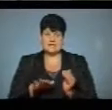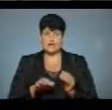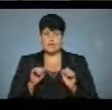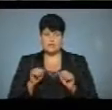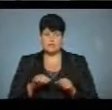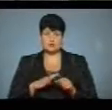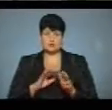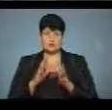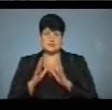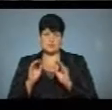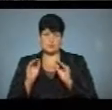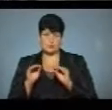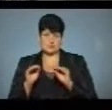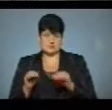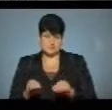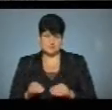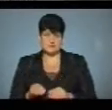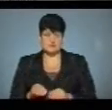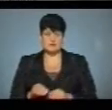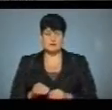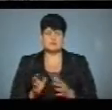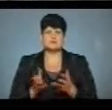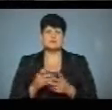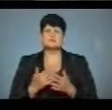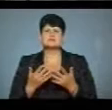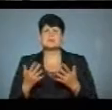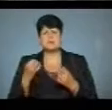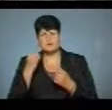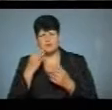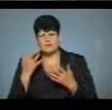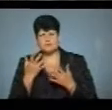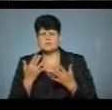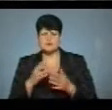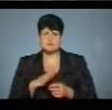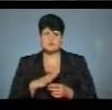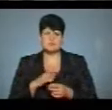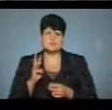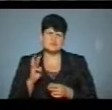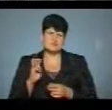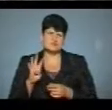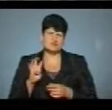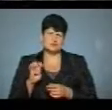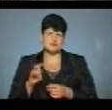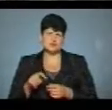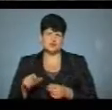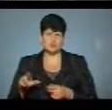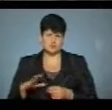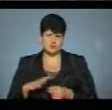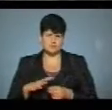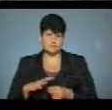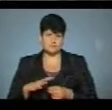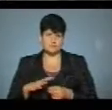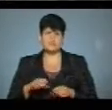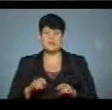було сад посадити. Назбиралось тут скільки, там не пам'ятаю, скільки було, 300-400 чоловік.